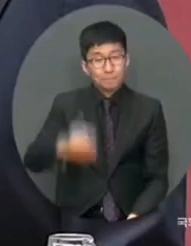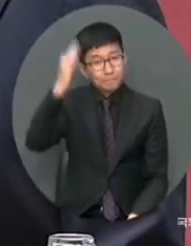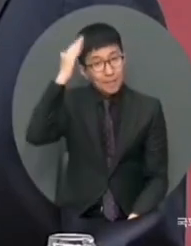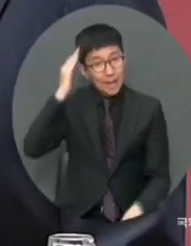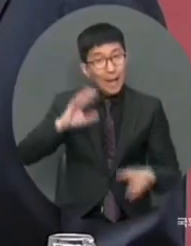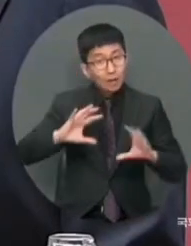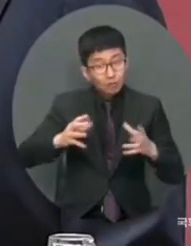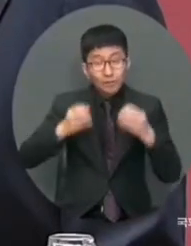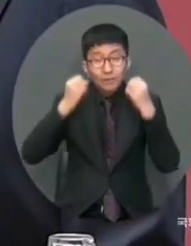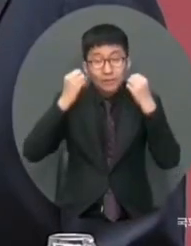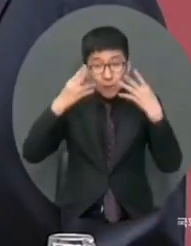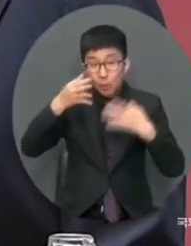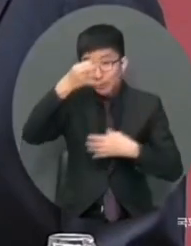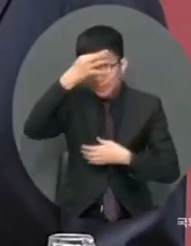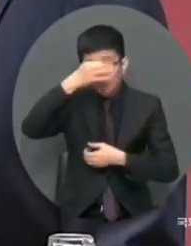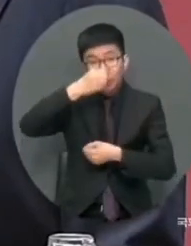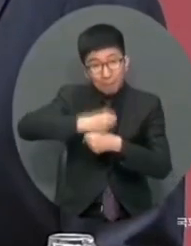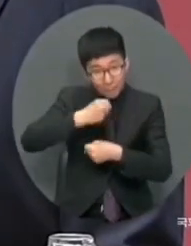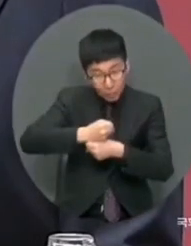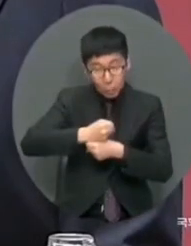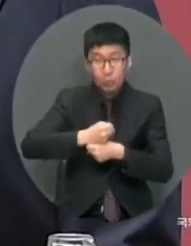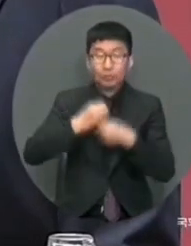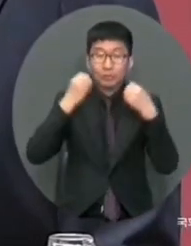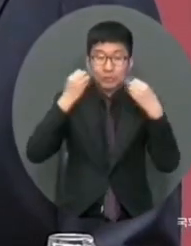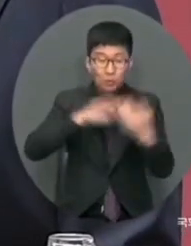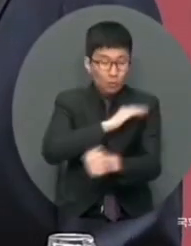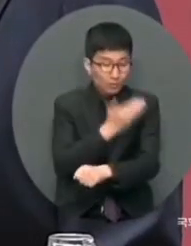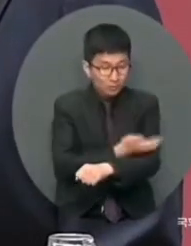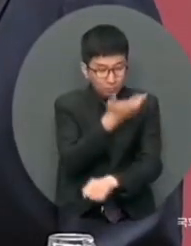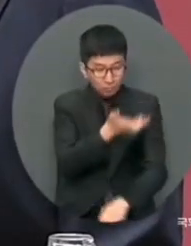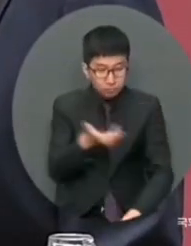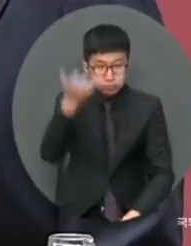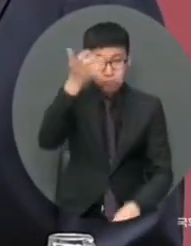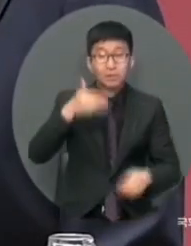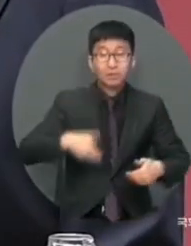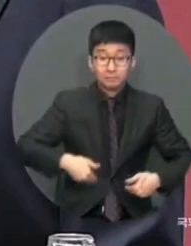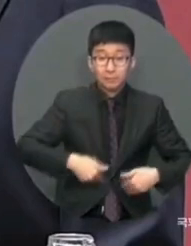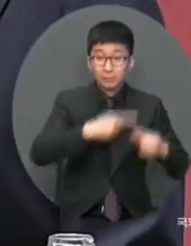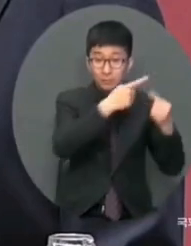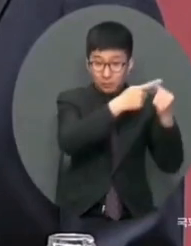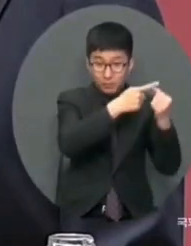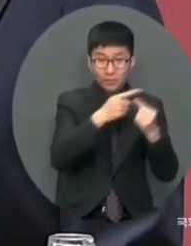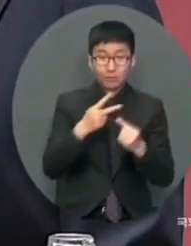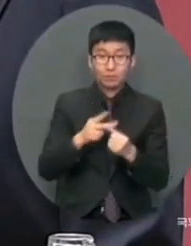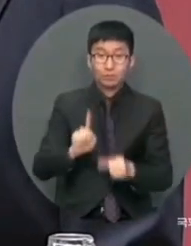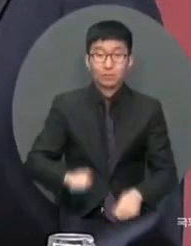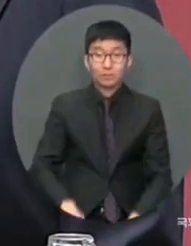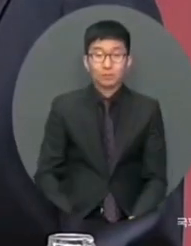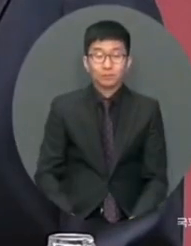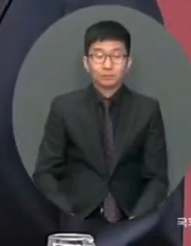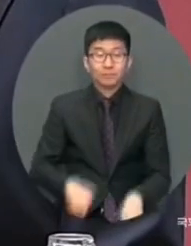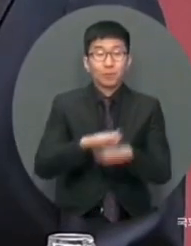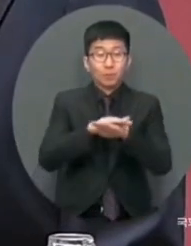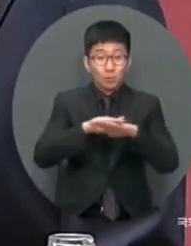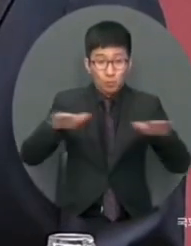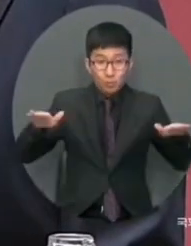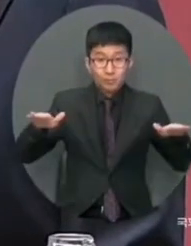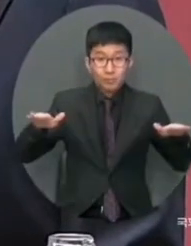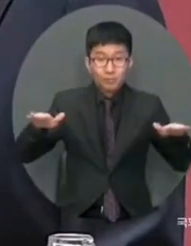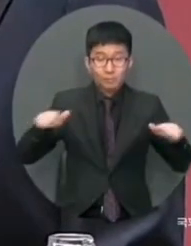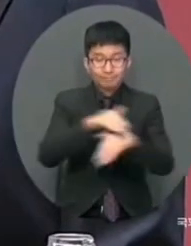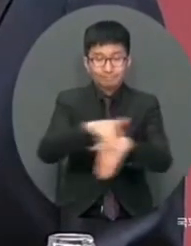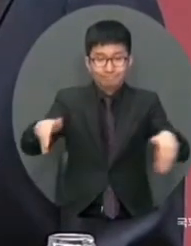이 컨텐츠를 새로운 차원으로 올려야 된다 하는 것이 하나가 될것 같고요. 두 번째로는 역시 공정한